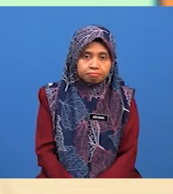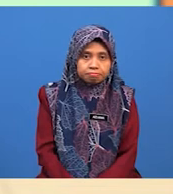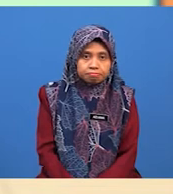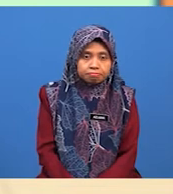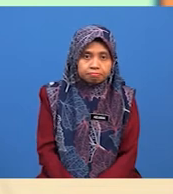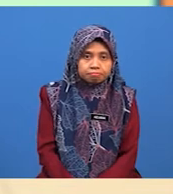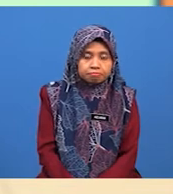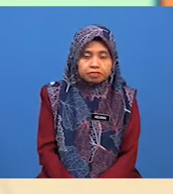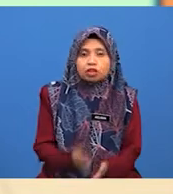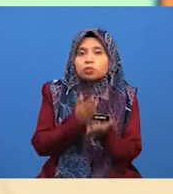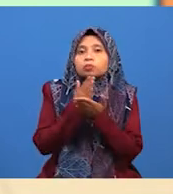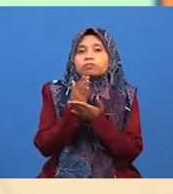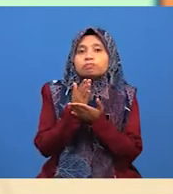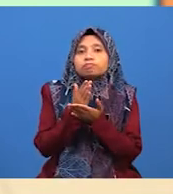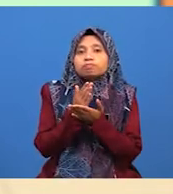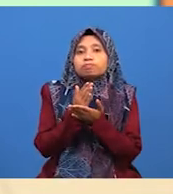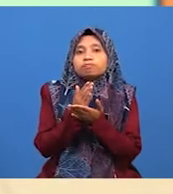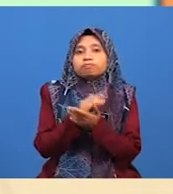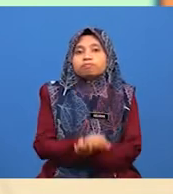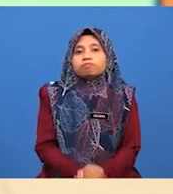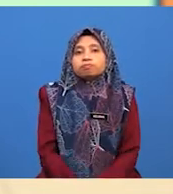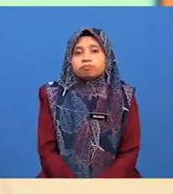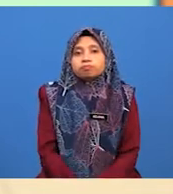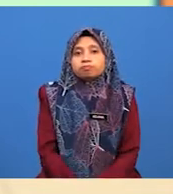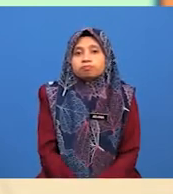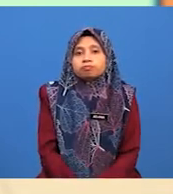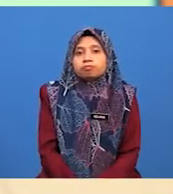Ya, teruskan.